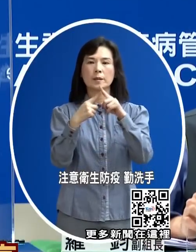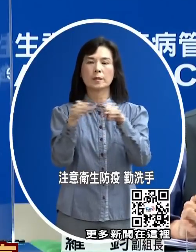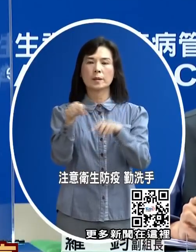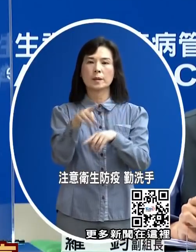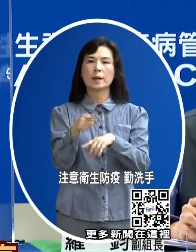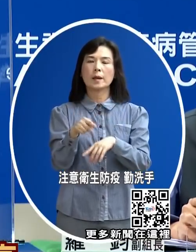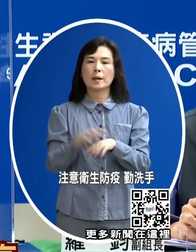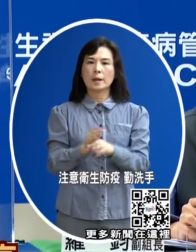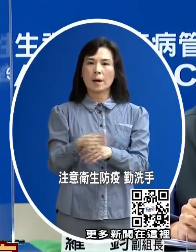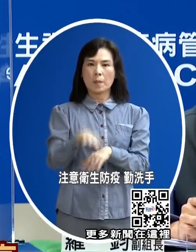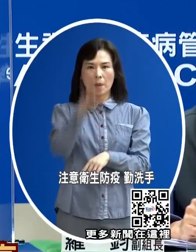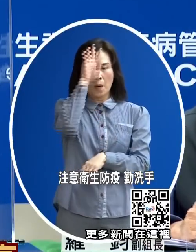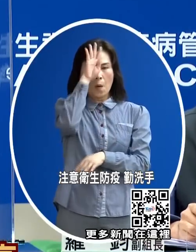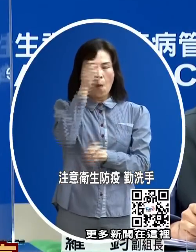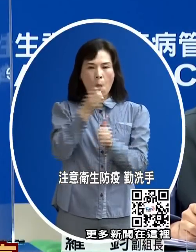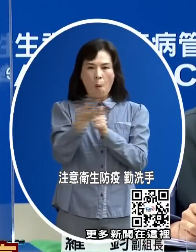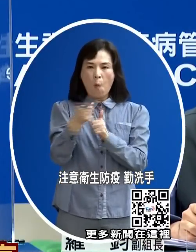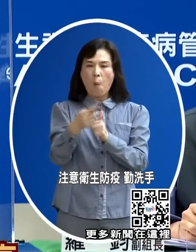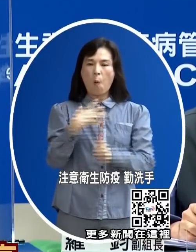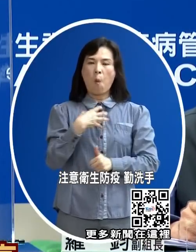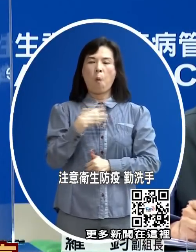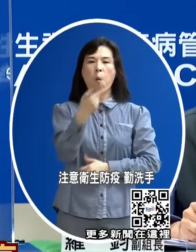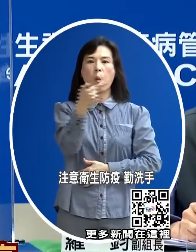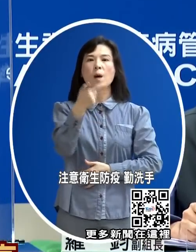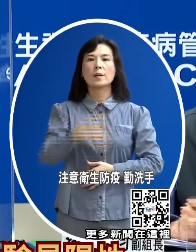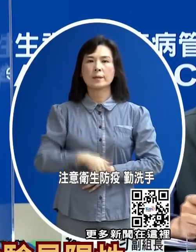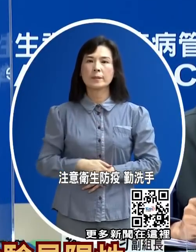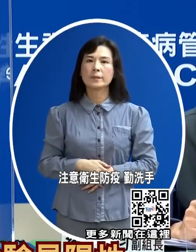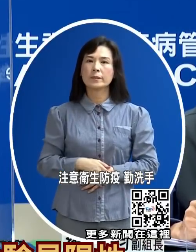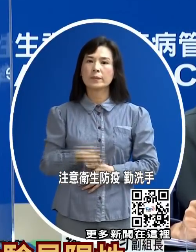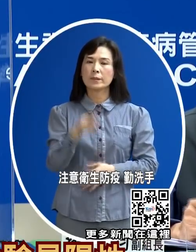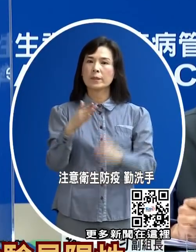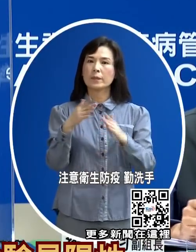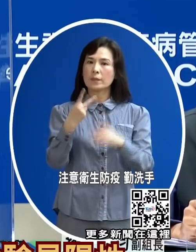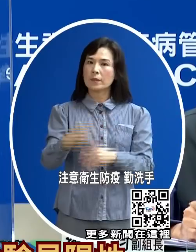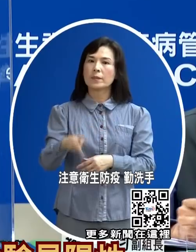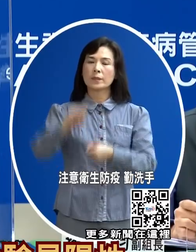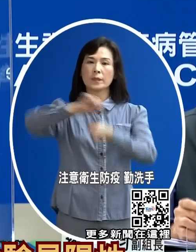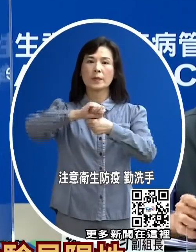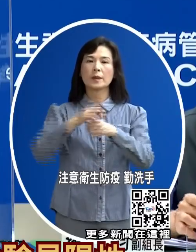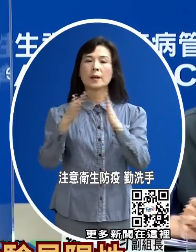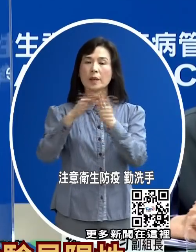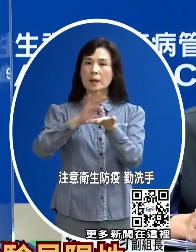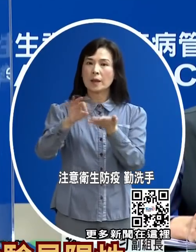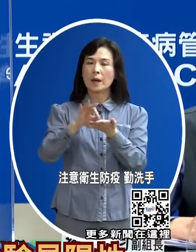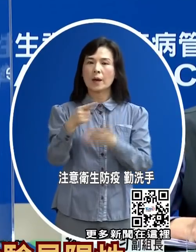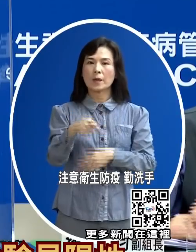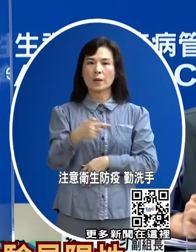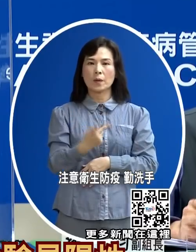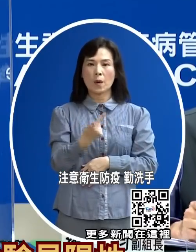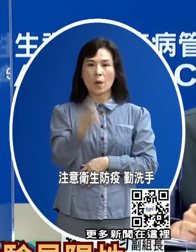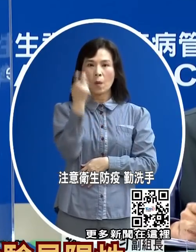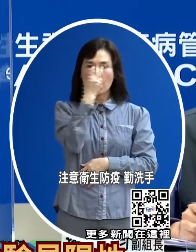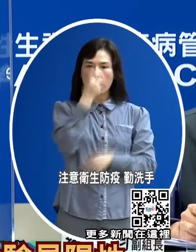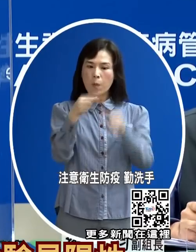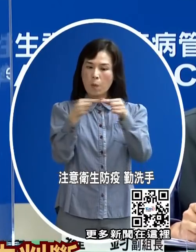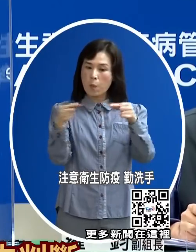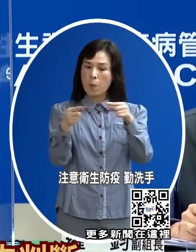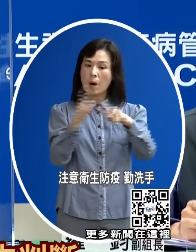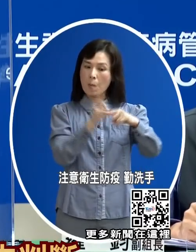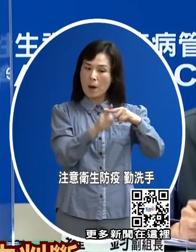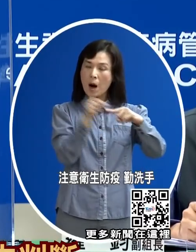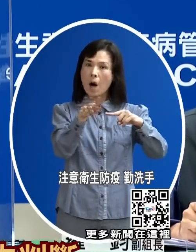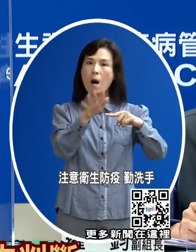染疫的风险相对就是比较高，所以再加上有家用的这种抗原快筛检验是阳